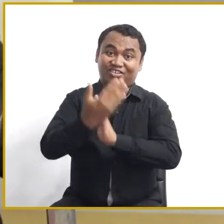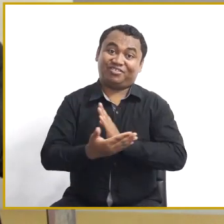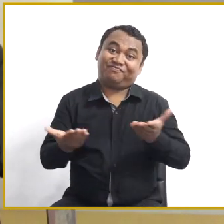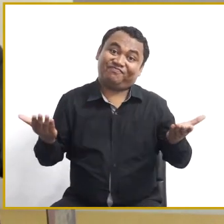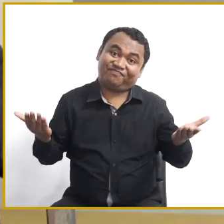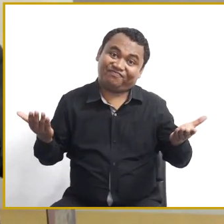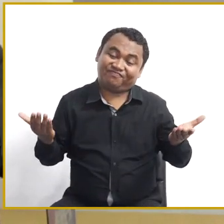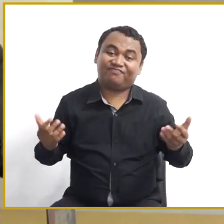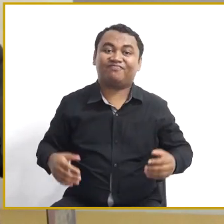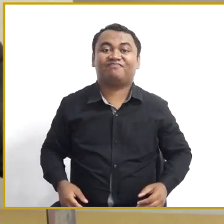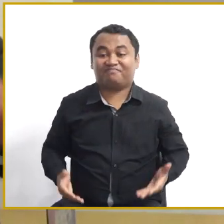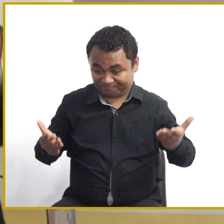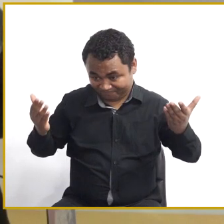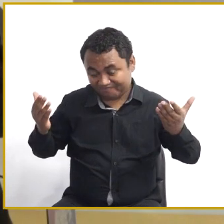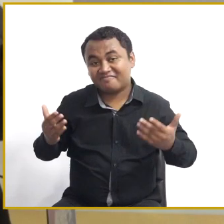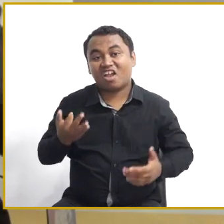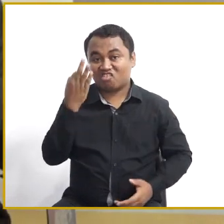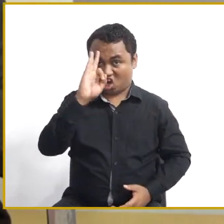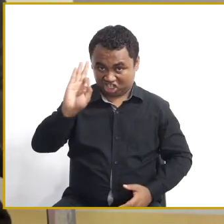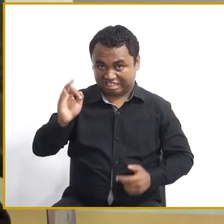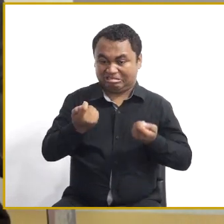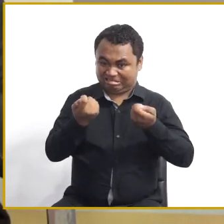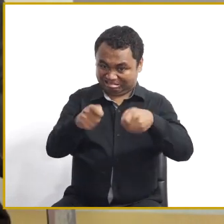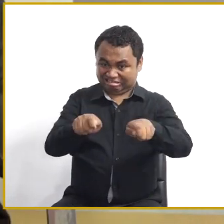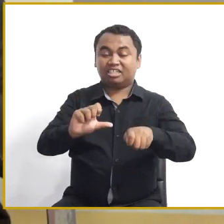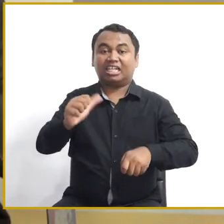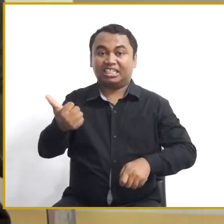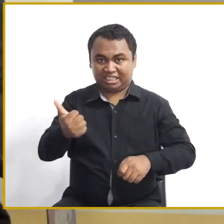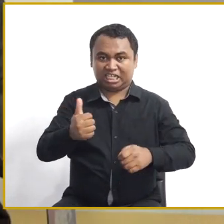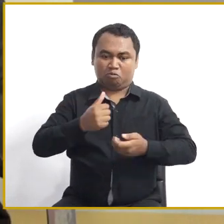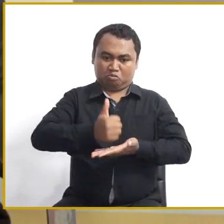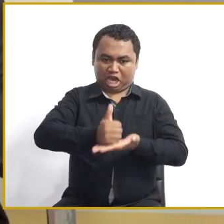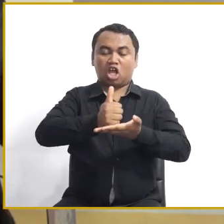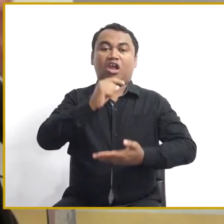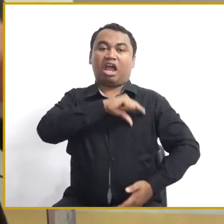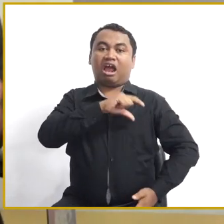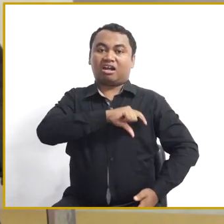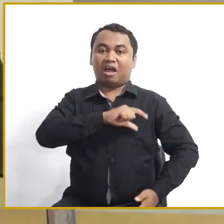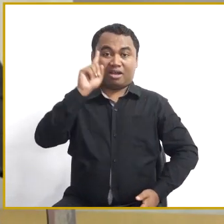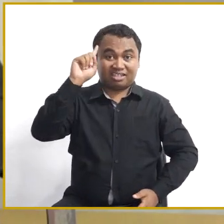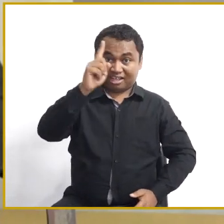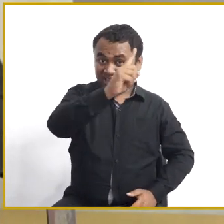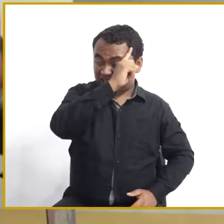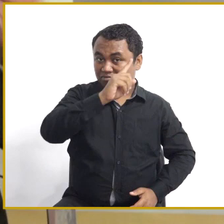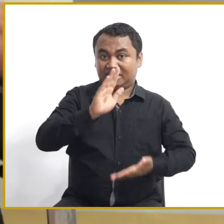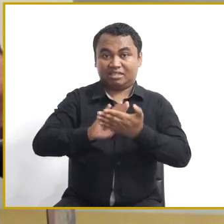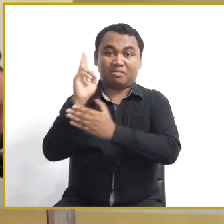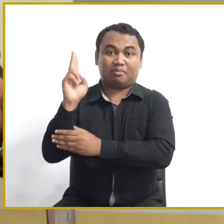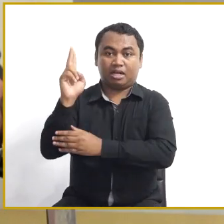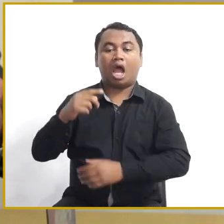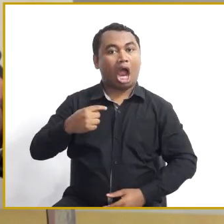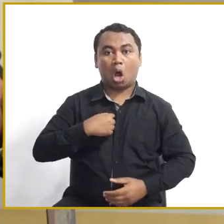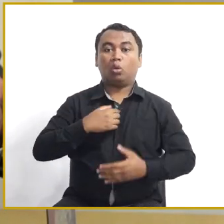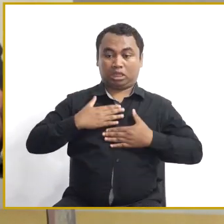zay ny lazaiko hoe ny fahaleovantena amin'ny madagasikara ny jerena za tsy miady amin'ny frantsay za tsy miady